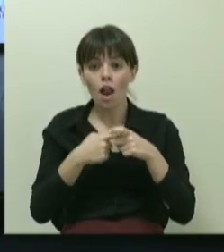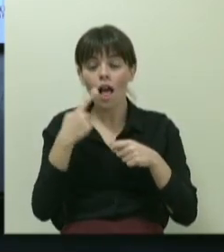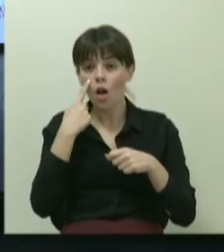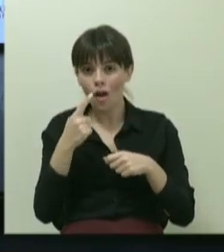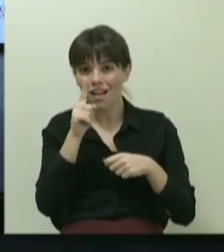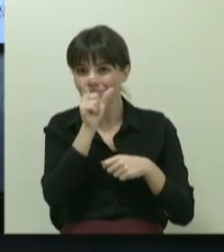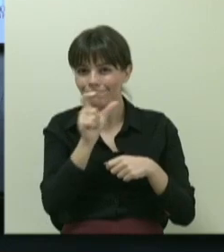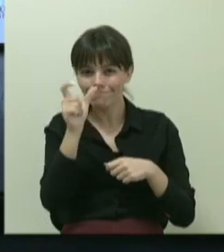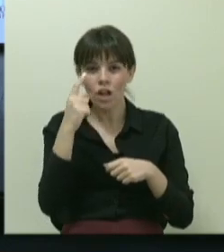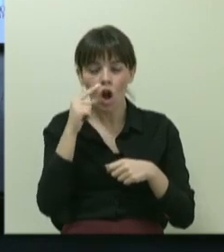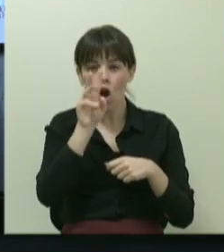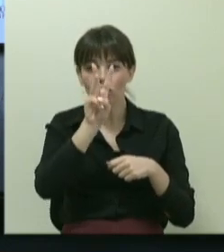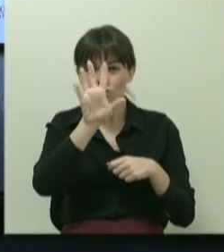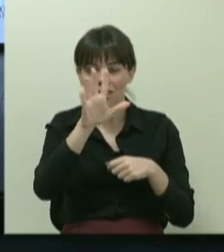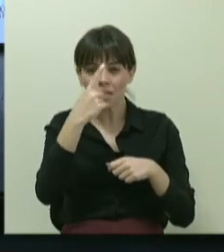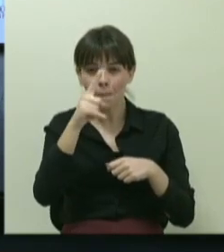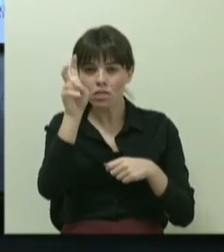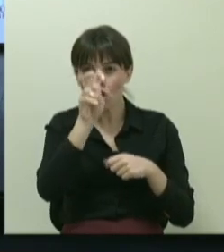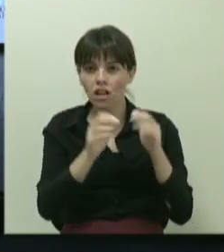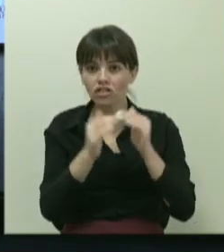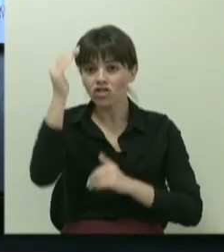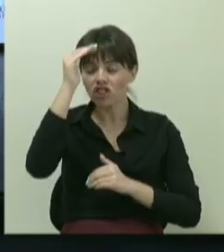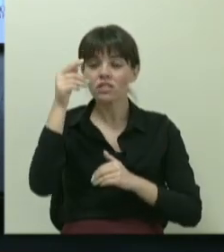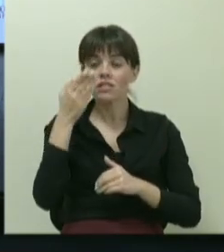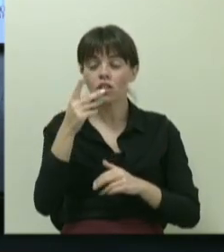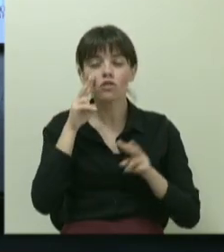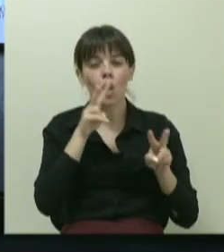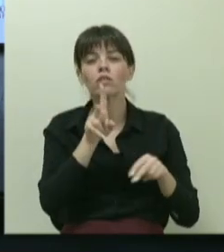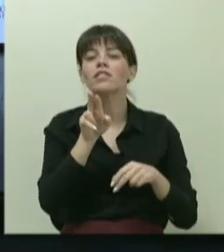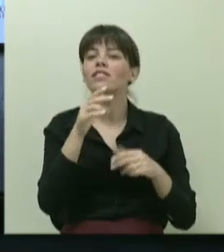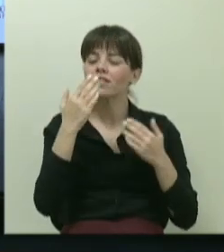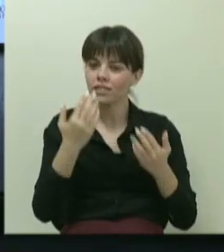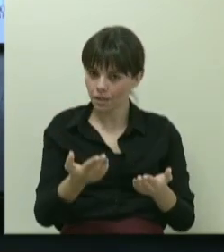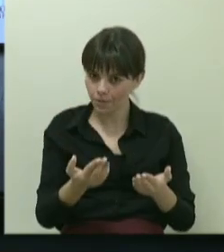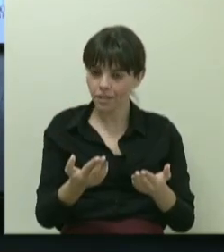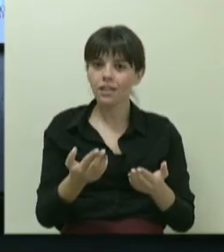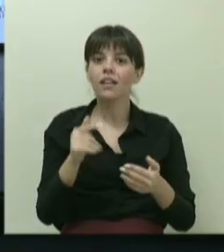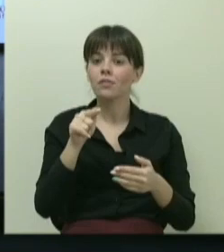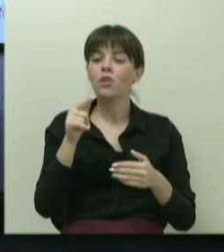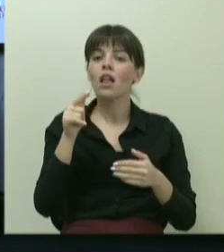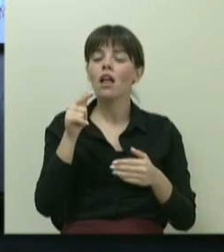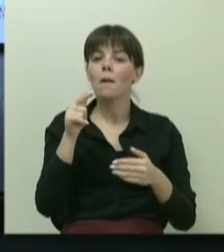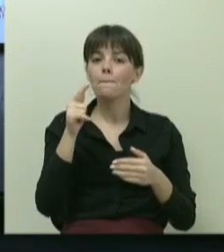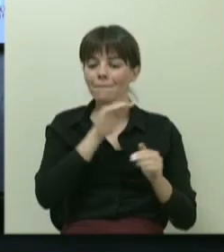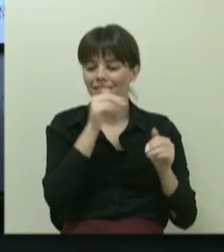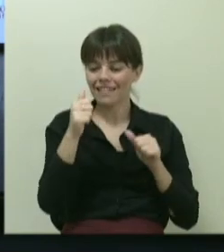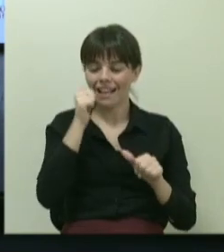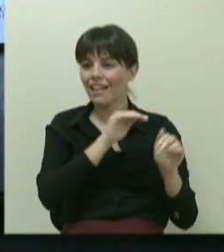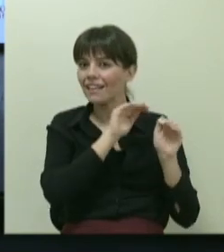income 35 bin dolara çıktı. Gördüğünüz gibi eğer geriye gelirseniz